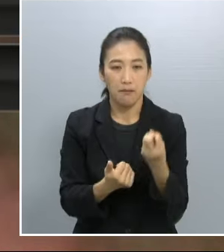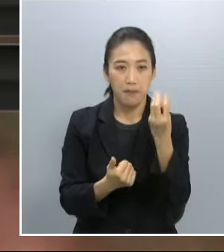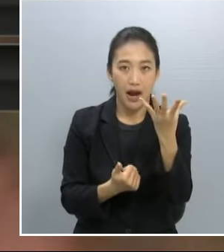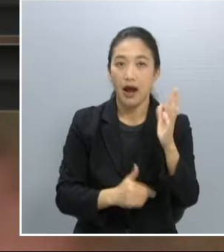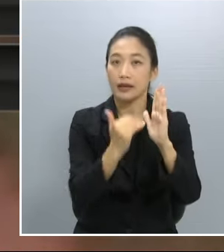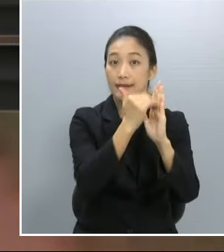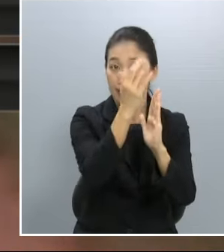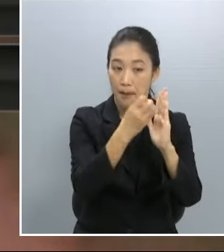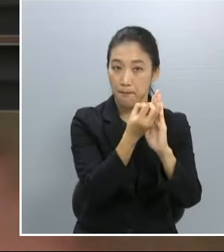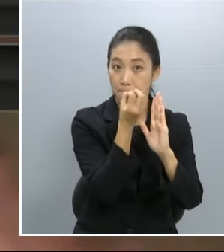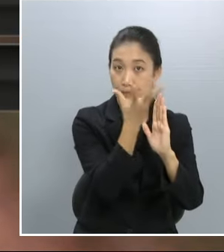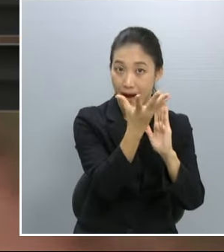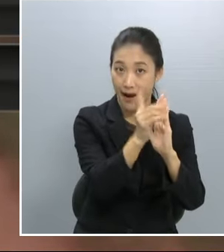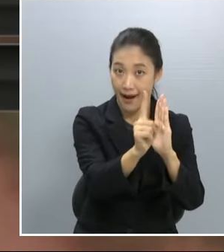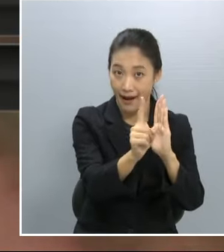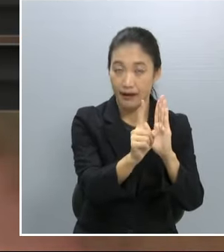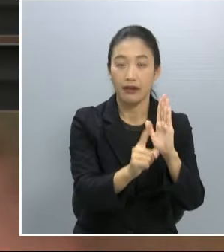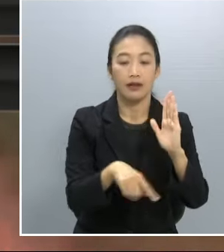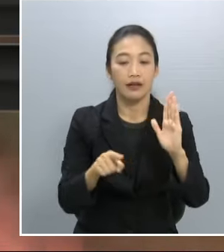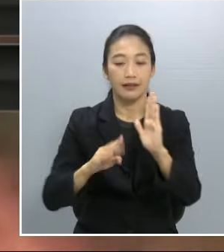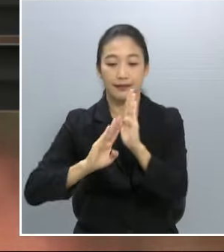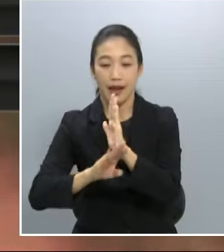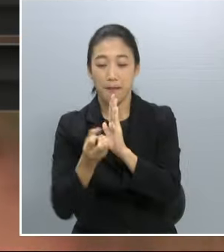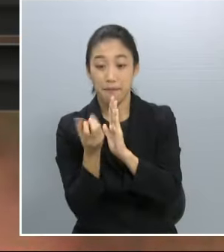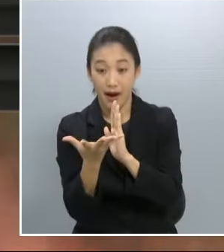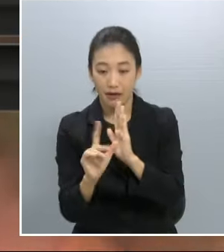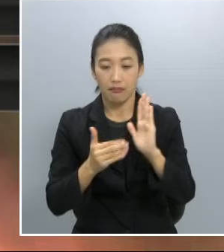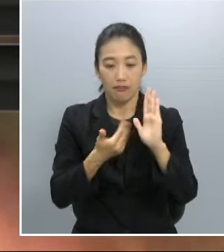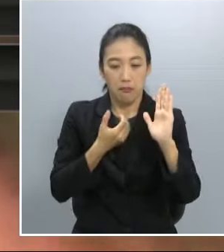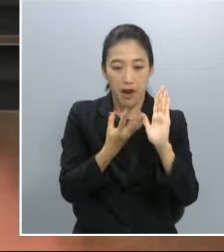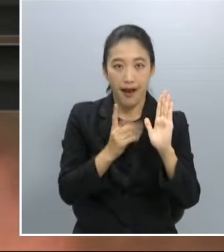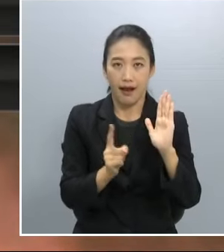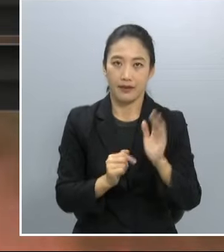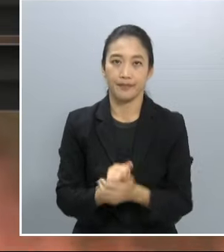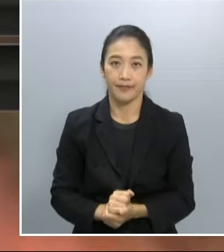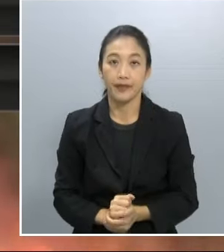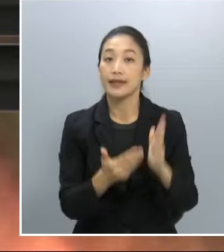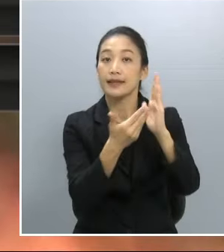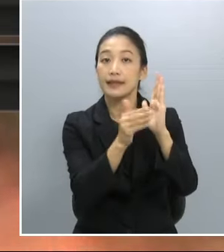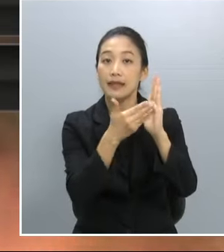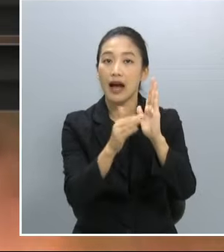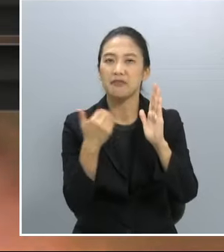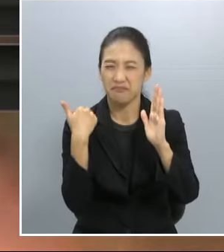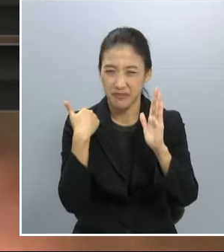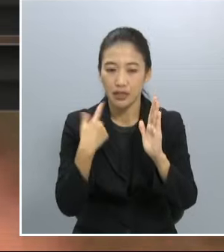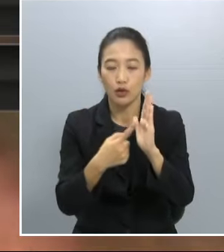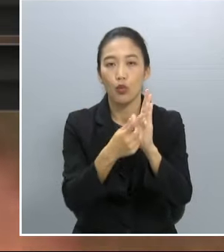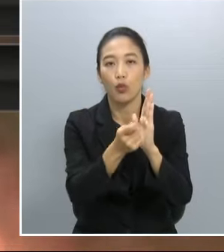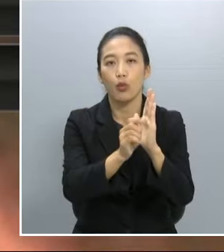ภาคถัดมาก็เป็นในส่วนของภาคอีสานอำเภอสว่างวีรวงศ์อุบลราชธานี